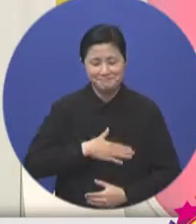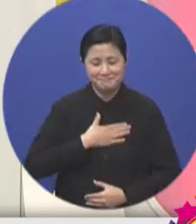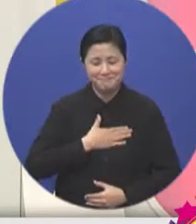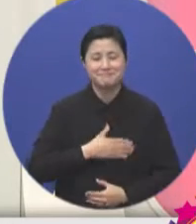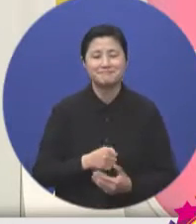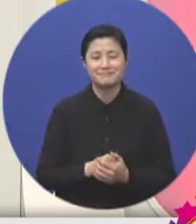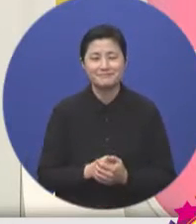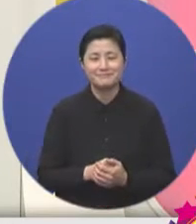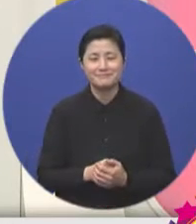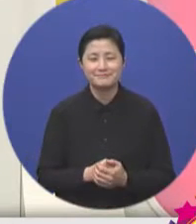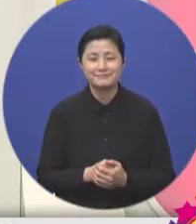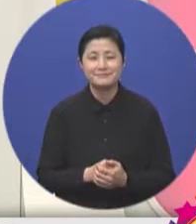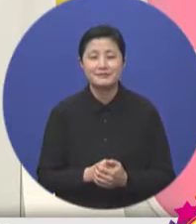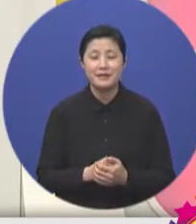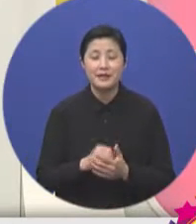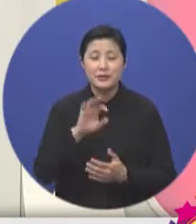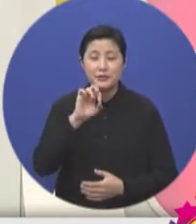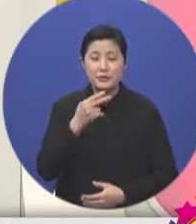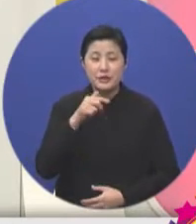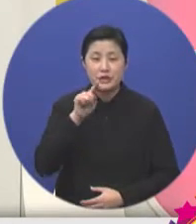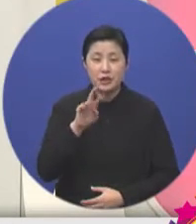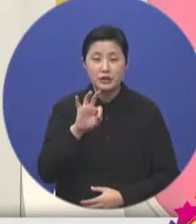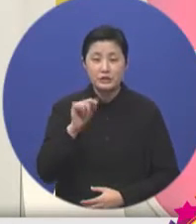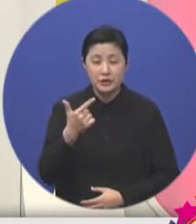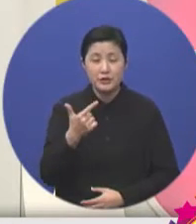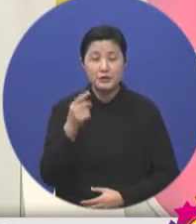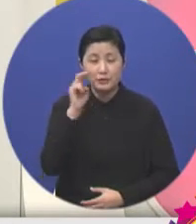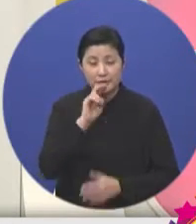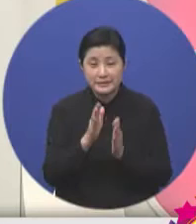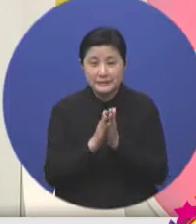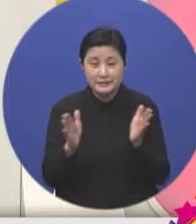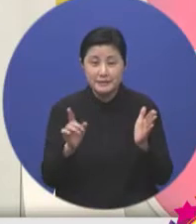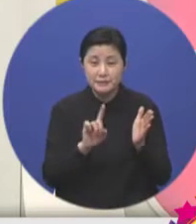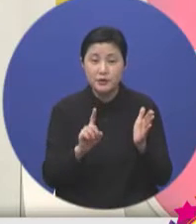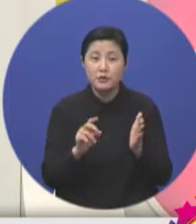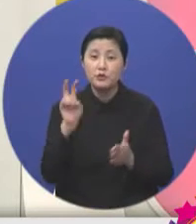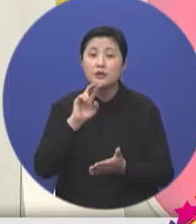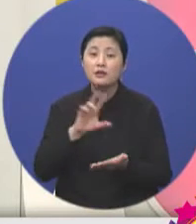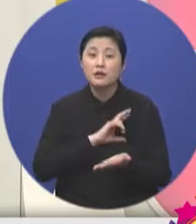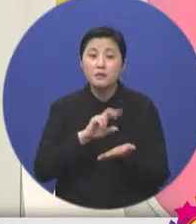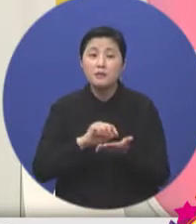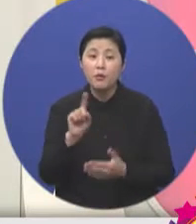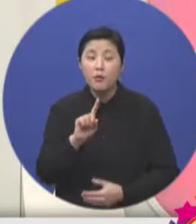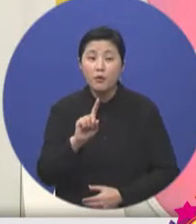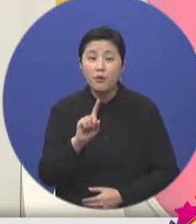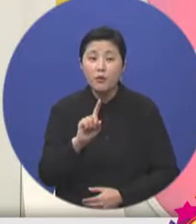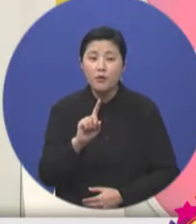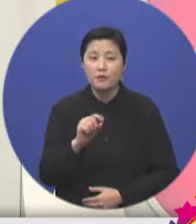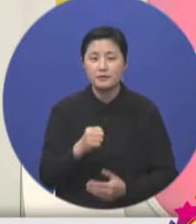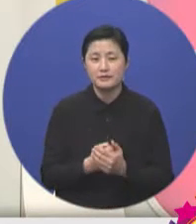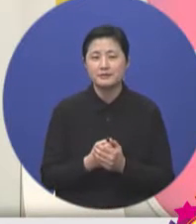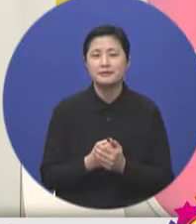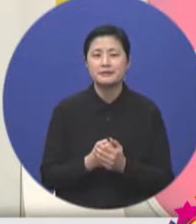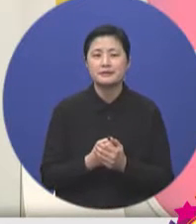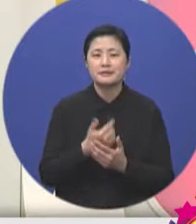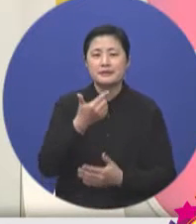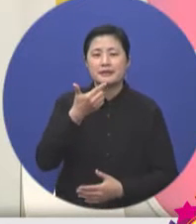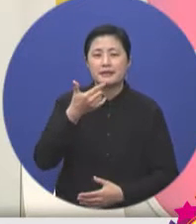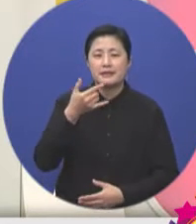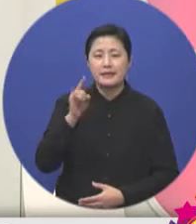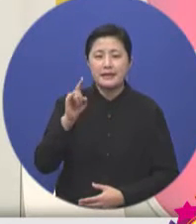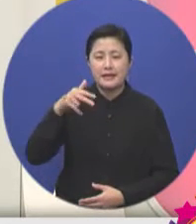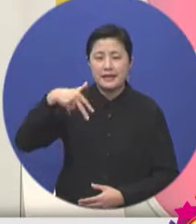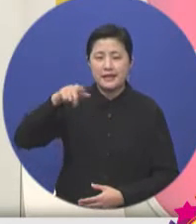출구. 네네. 자, 윤경선 씨, 노래 한번 들어가 볼까요? 무슨 노래 준다 그랬죠? 노래는 어떤 노래?